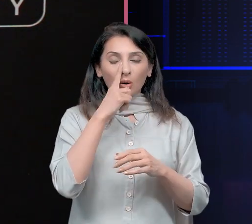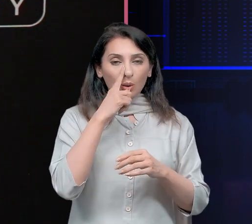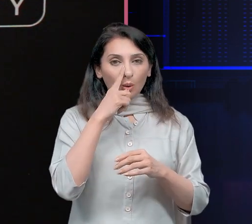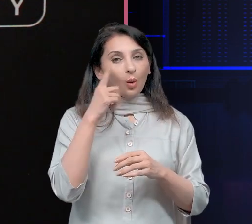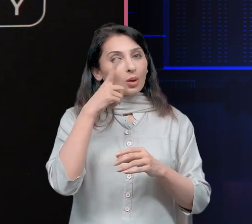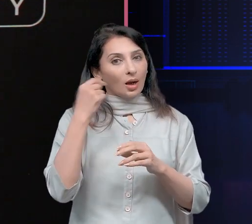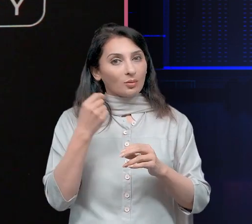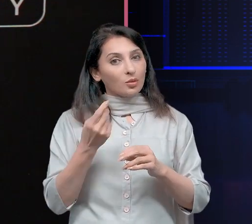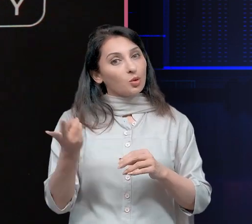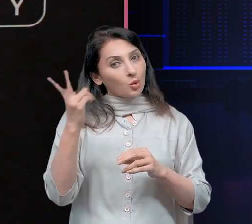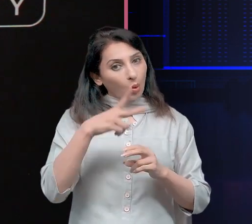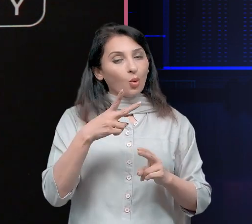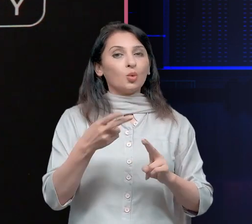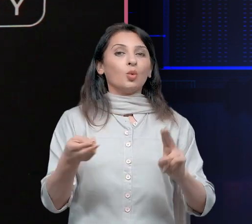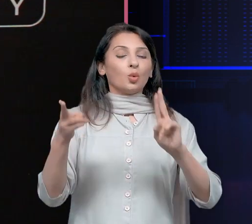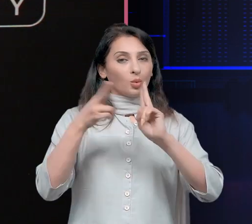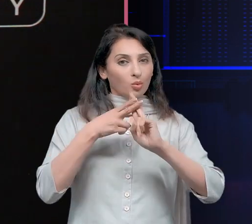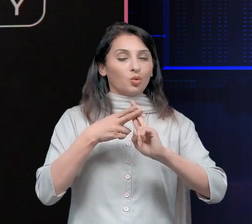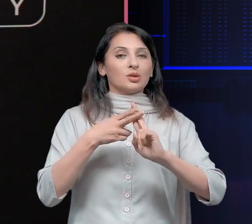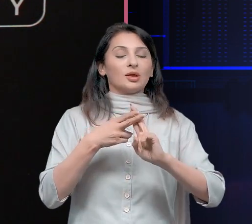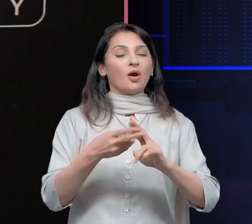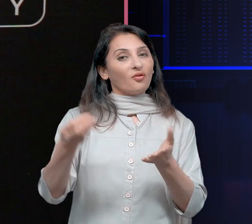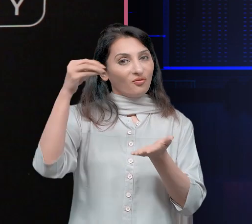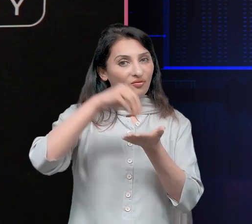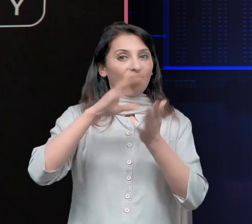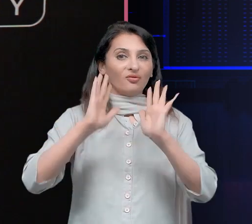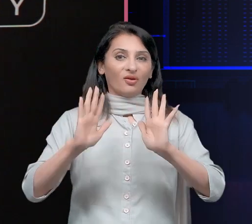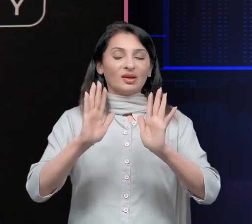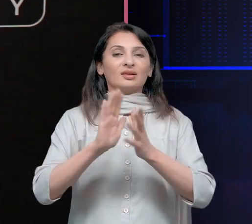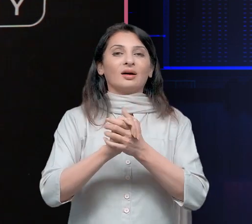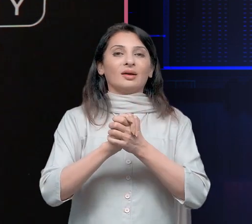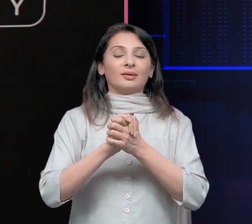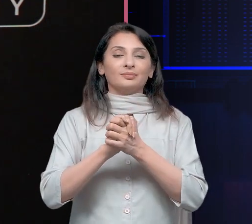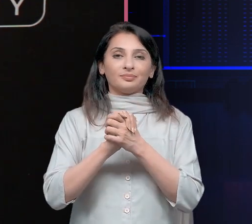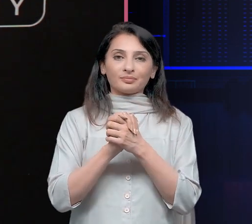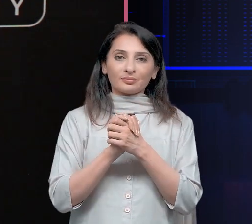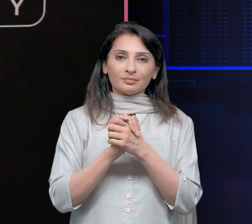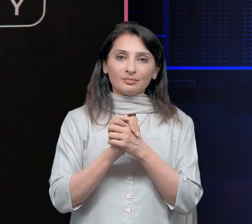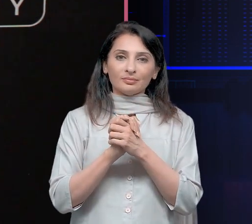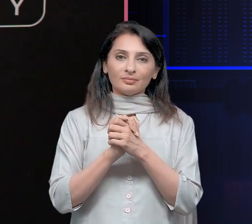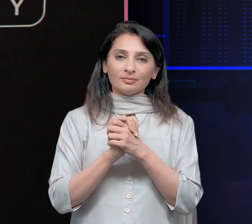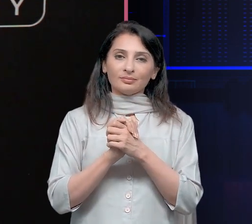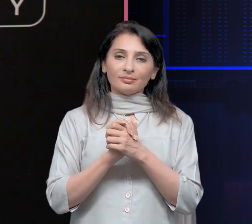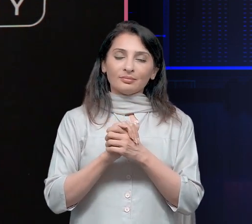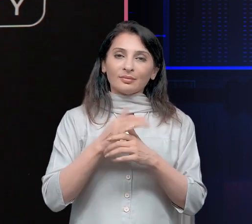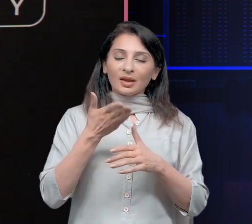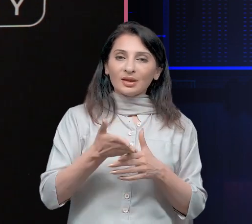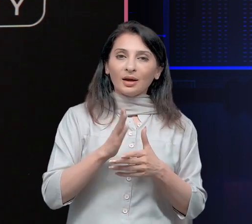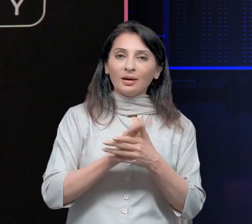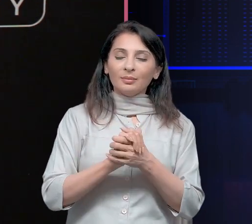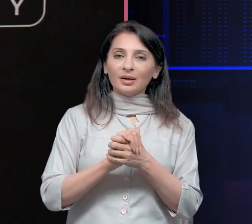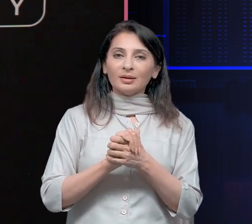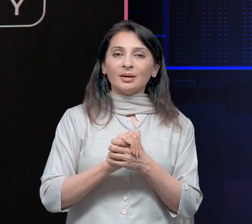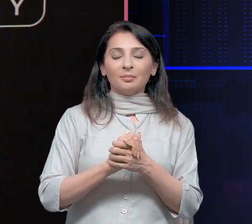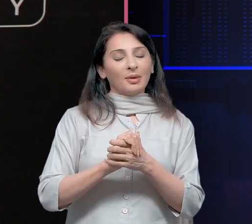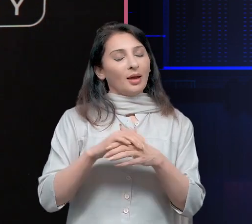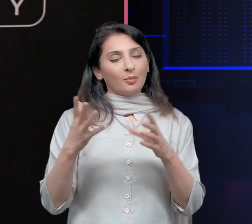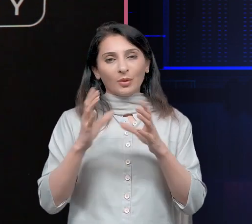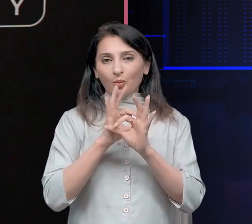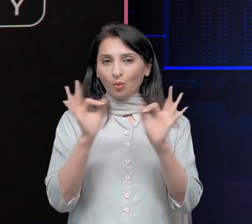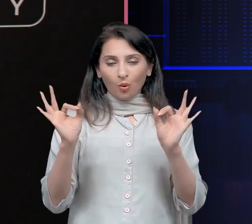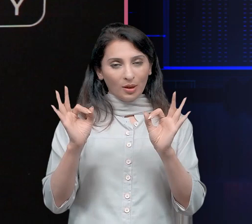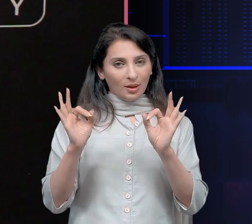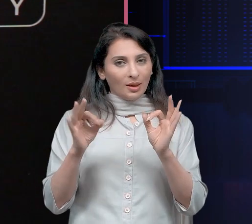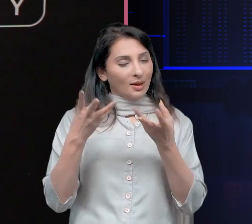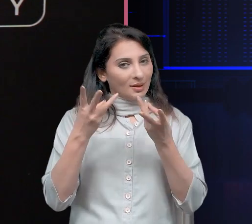स्टील सिस्टर्स, उनका भी फ़ायदा है इसमें, एंड दिस नीड्स टू बी वर्कड ऑन। सो here I will conclude my talk. I hope